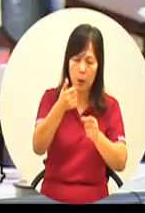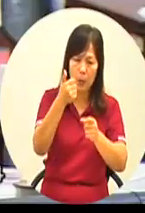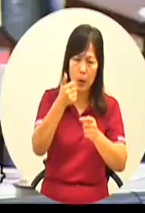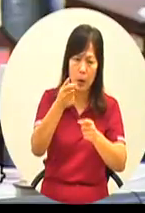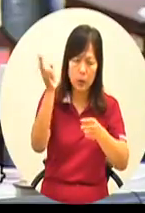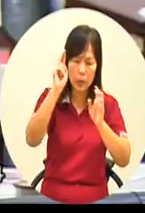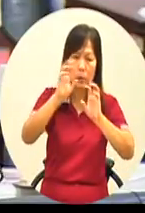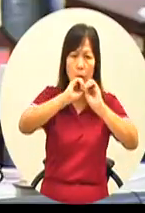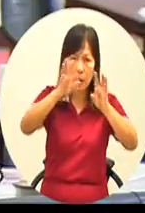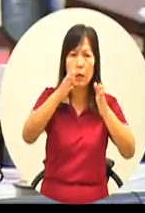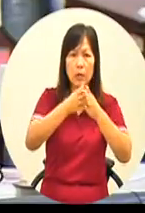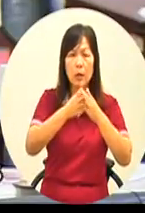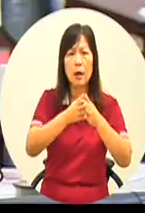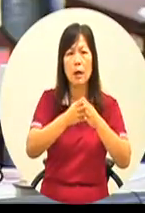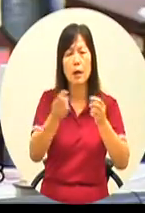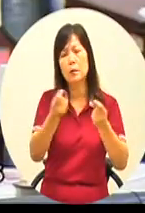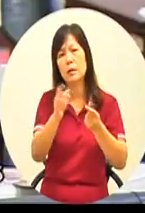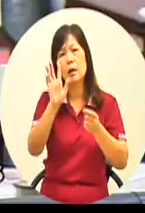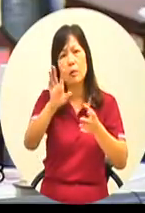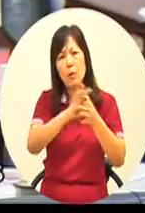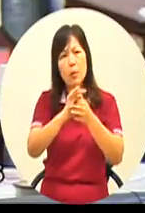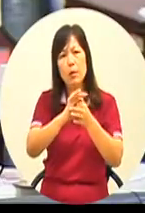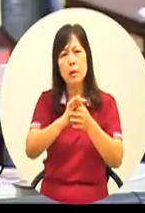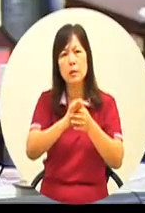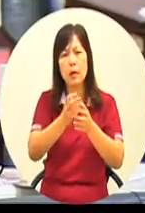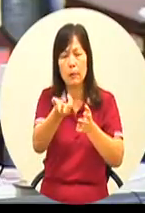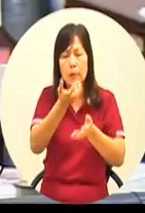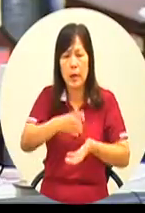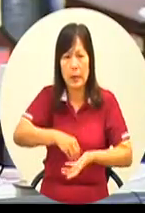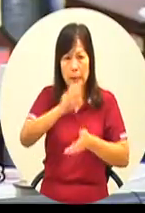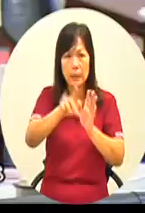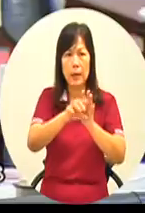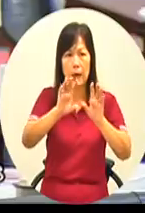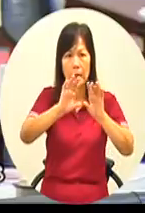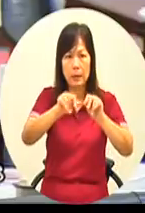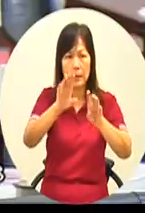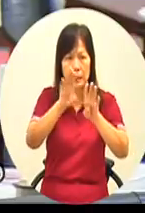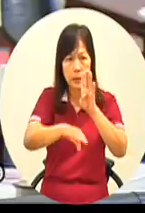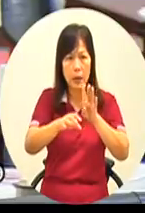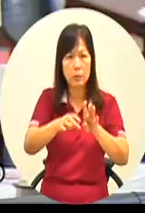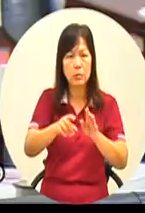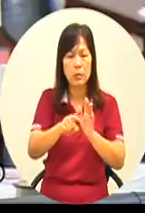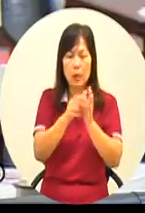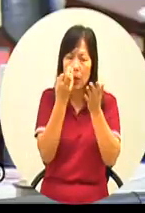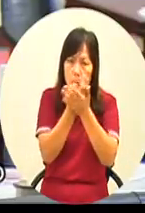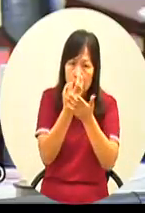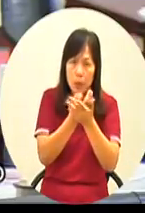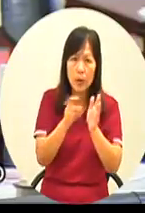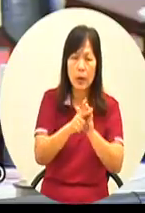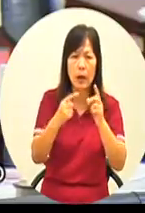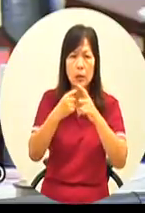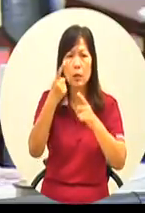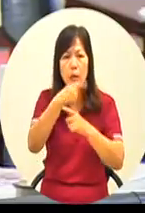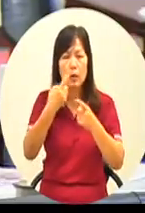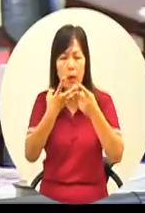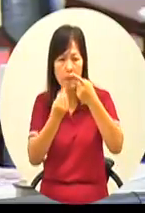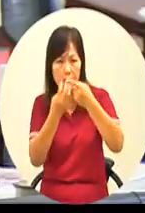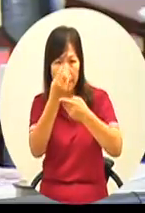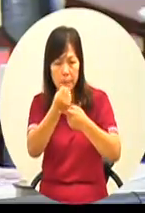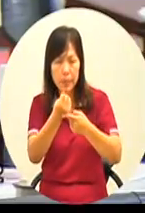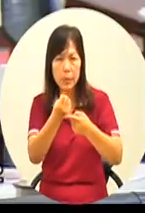揭露，包括相关的一个，像我刚刚提到地价税的优惠里头，人口比例占了多